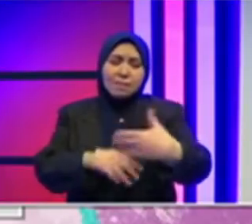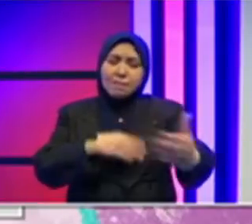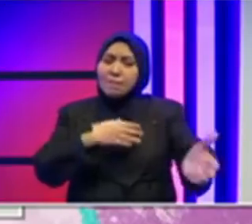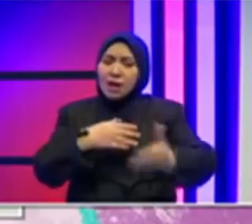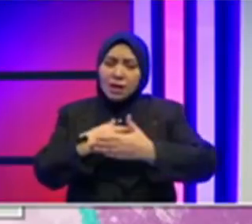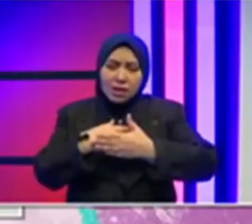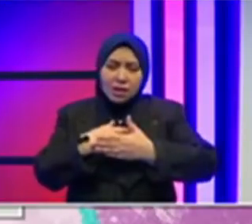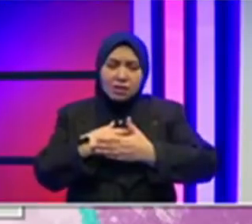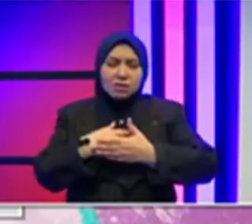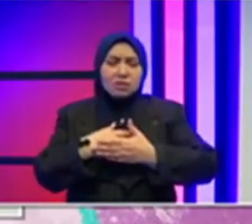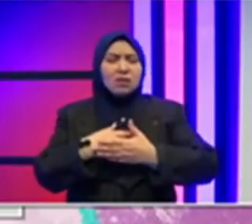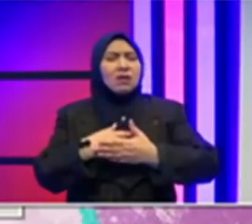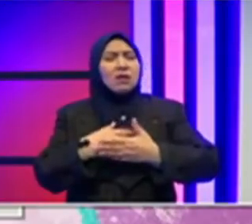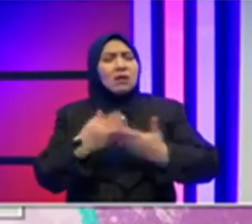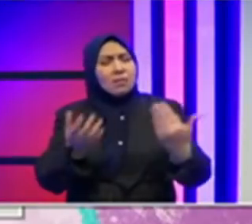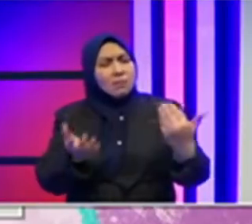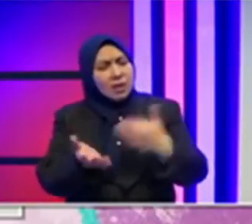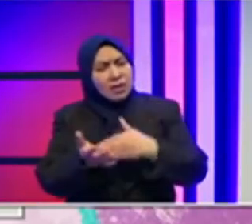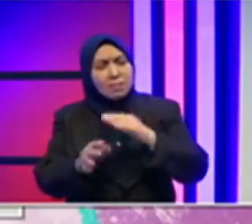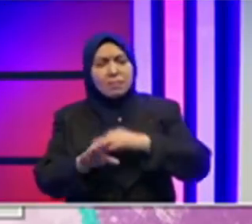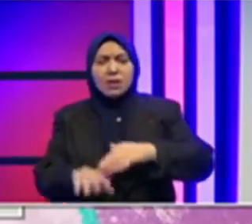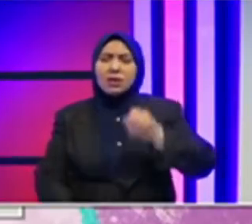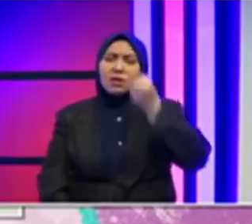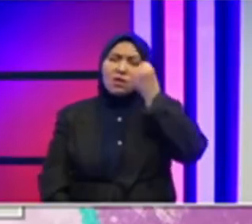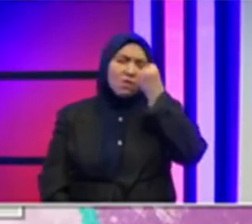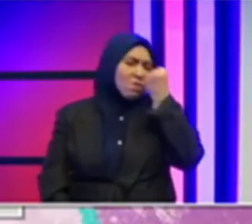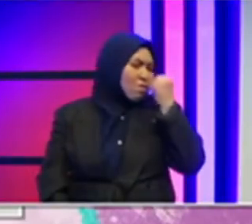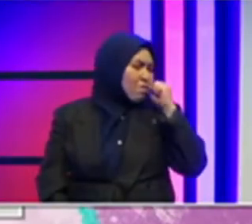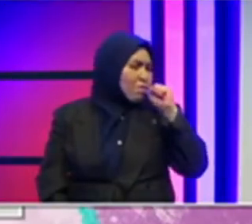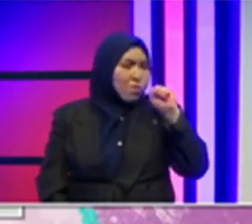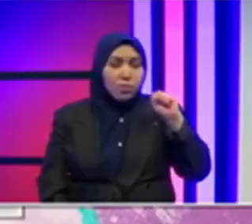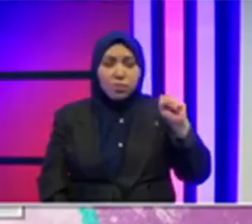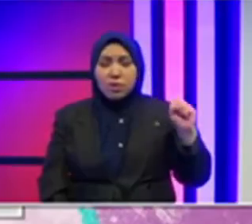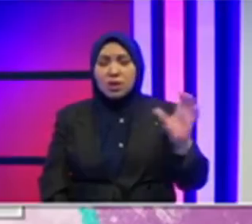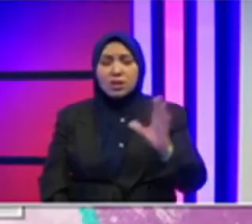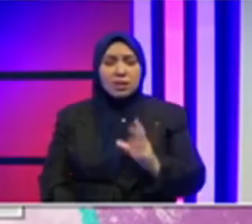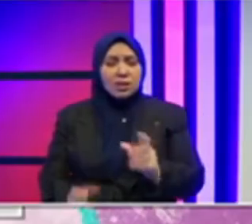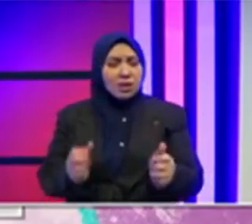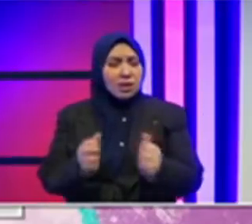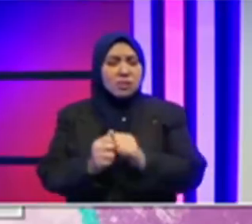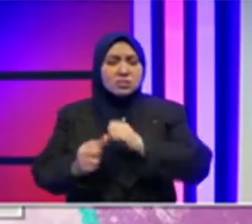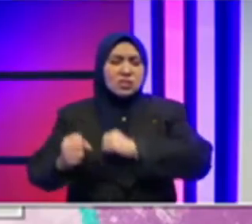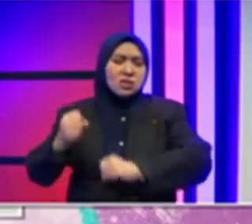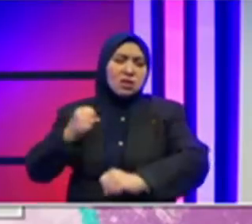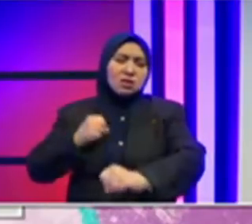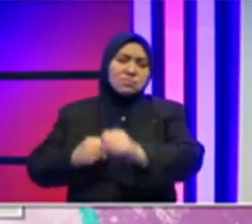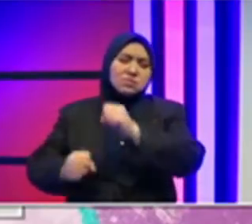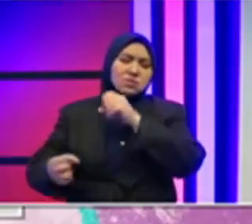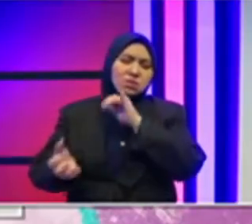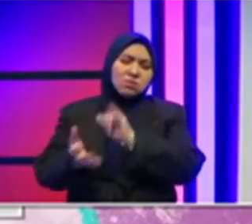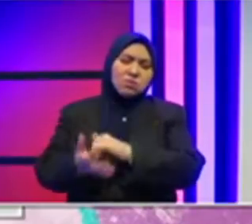انقلب على وجهه خسر الدنيا